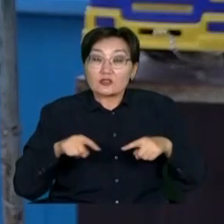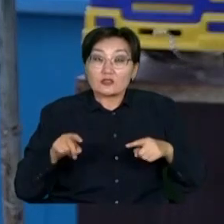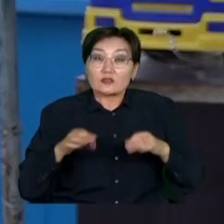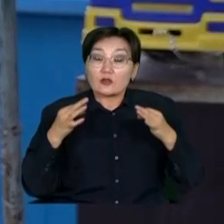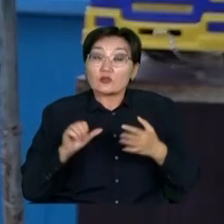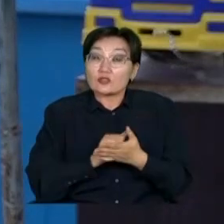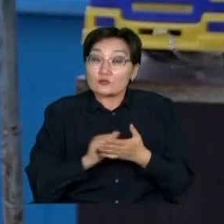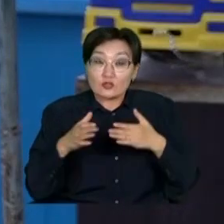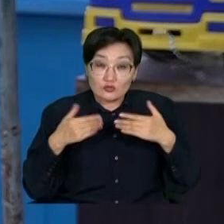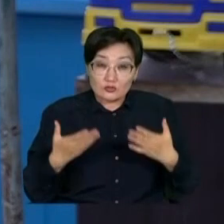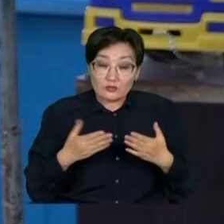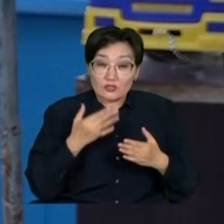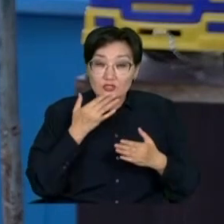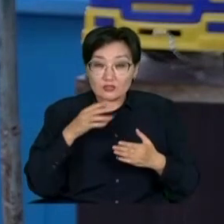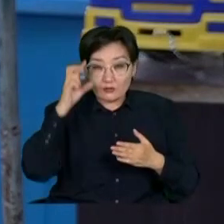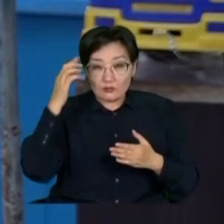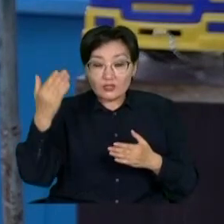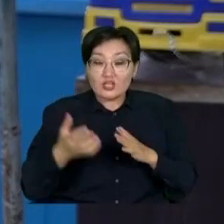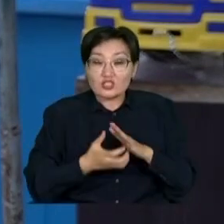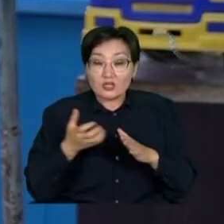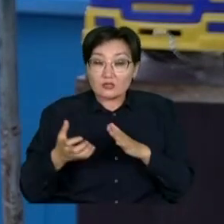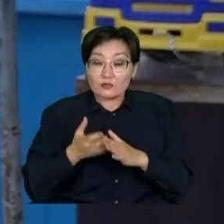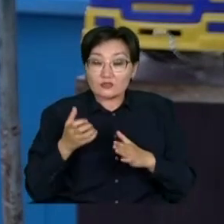жоқ, оның шетелден шақырған